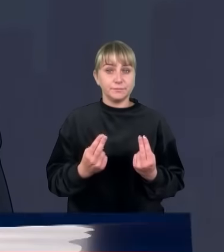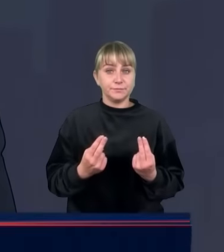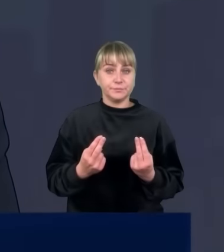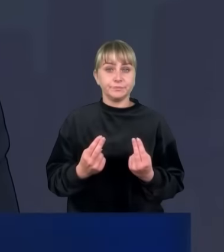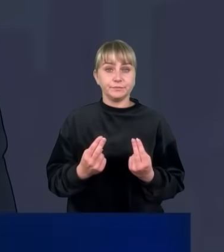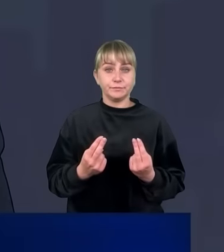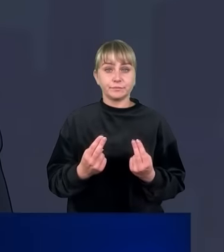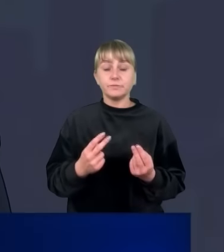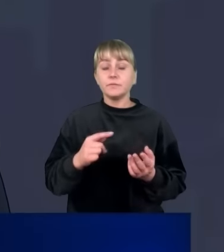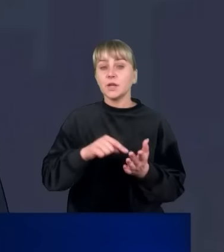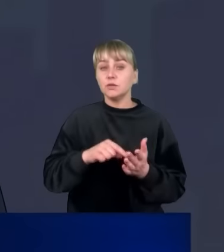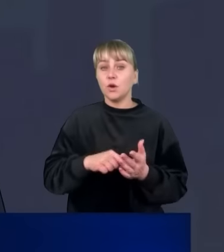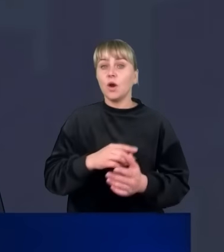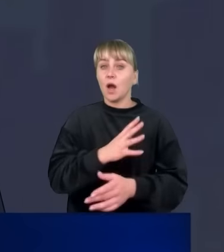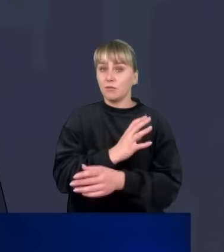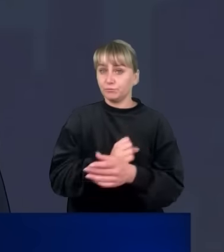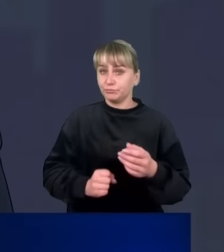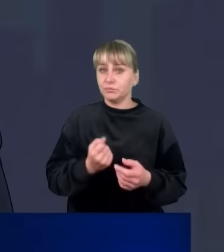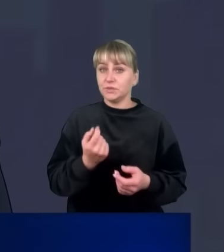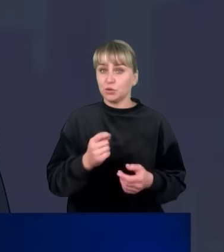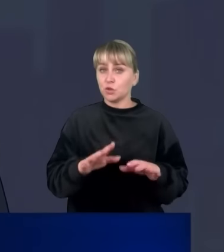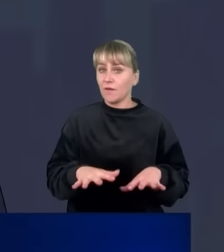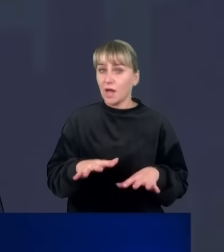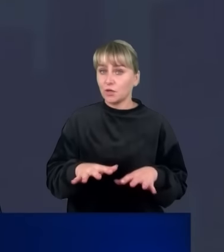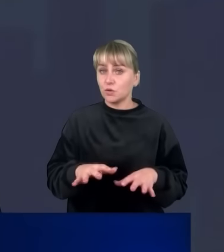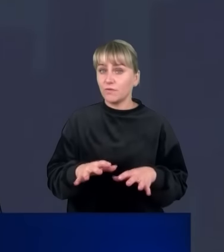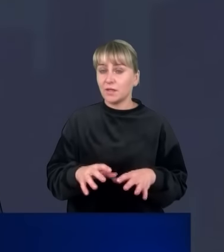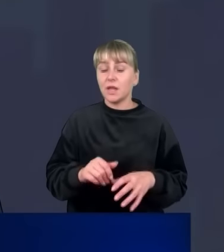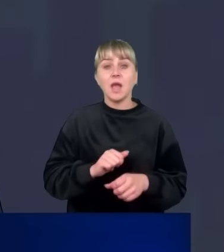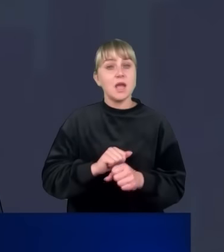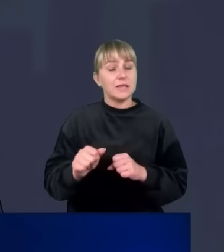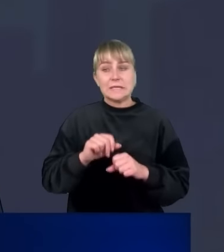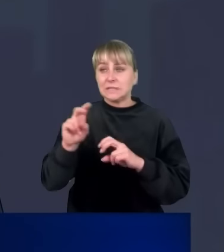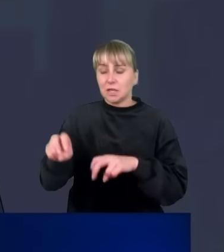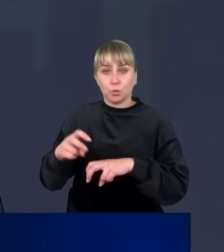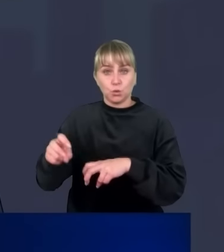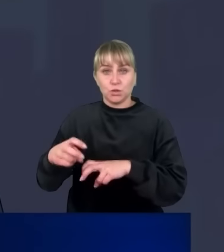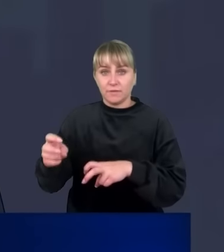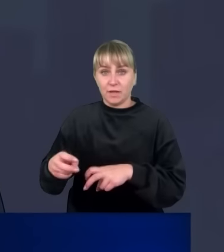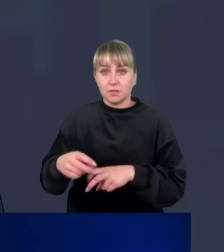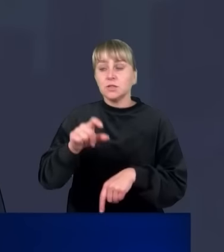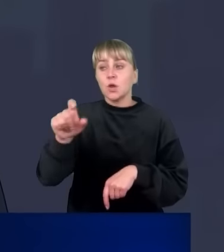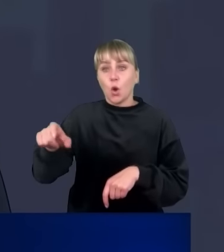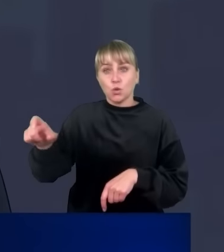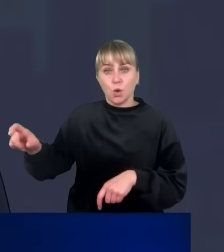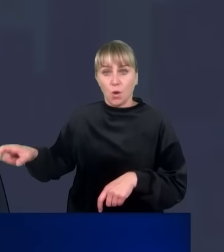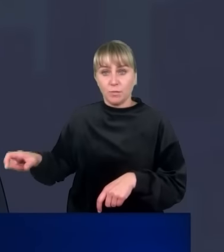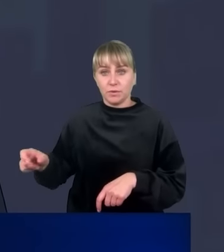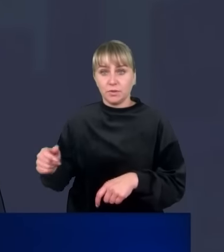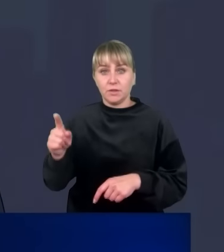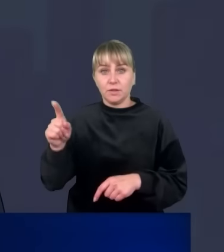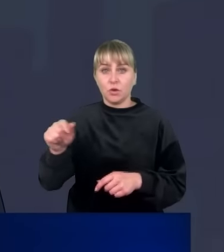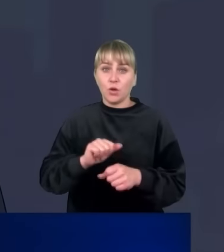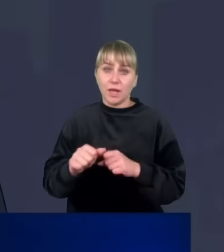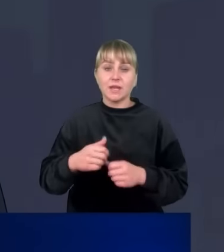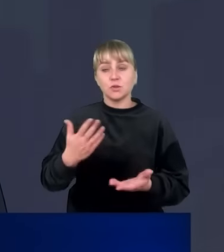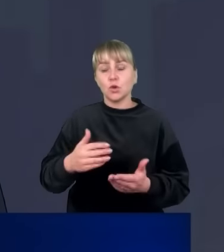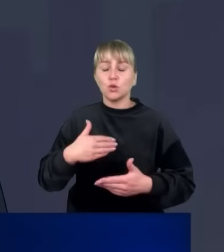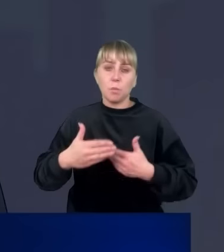ten środek zapobiegawczy jest nadużywany, że bardzo często osoby, które wobec których toczy się jakieś